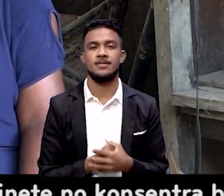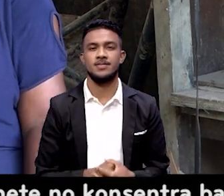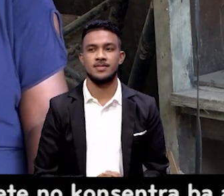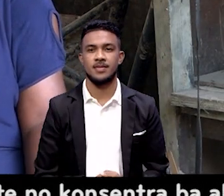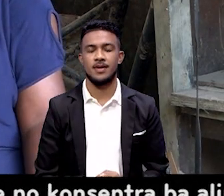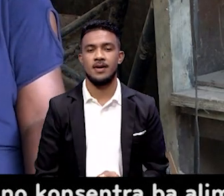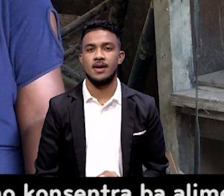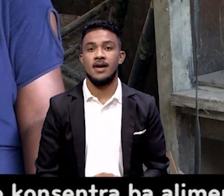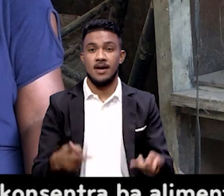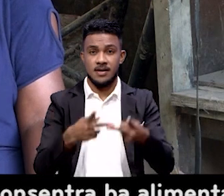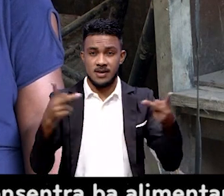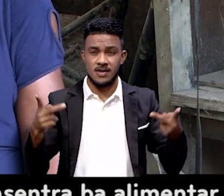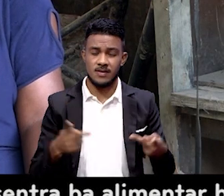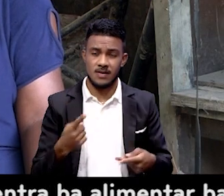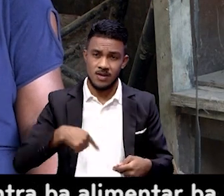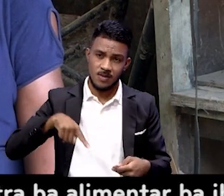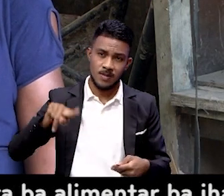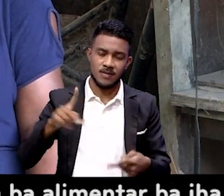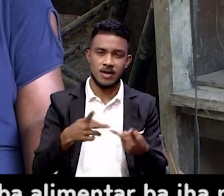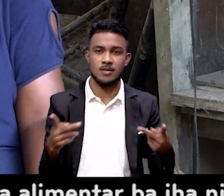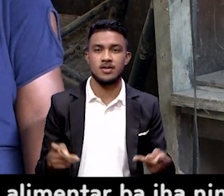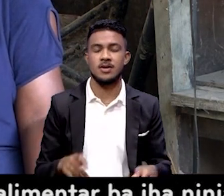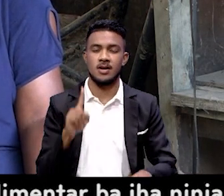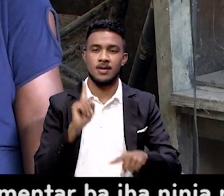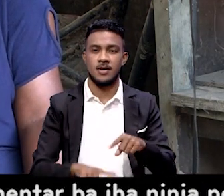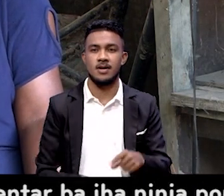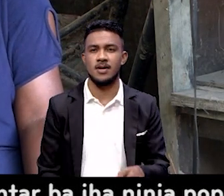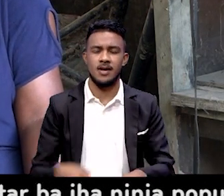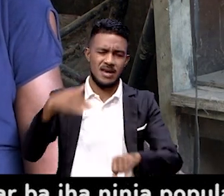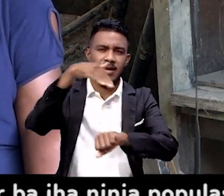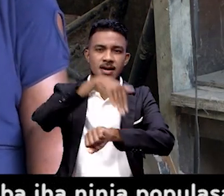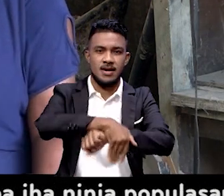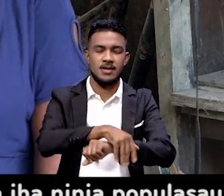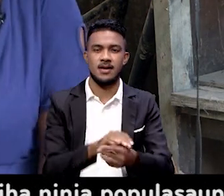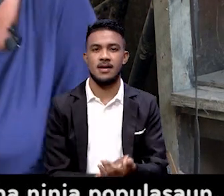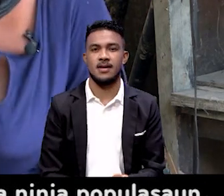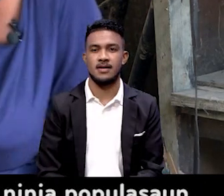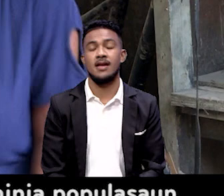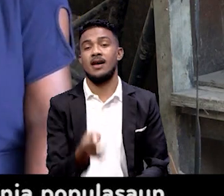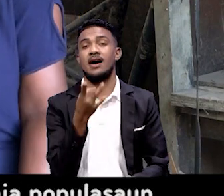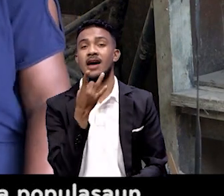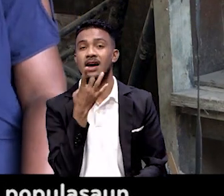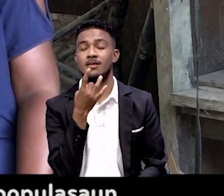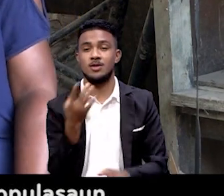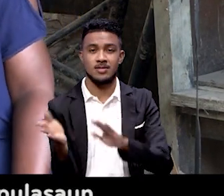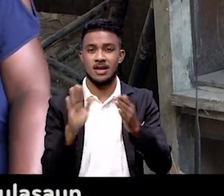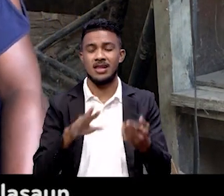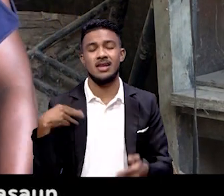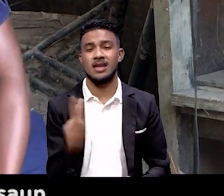Ta sai fatin mas radiak, kalan tam, ahi mak mate tan, datu kolian